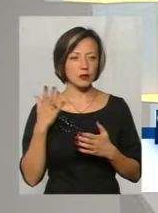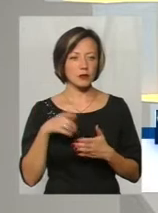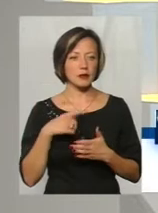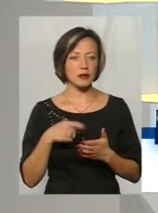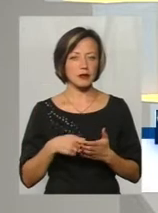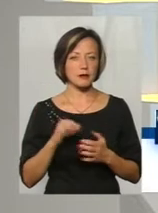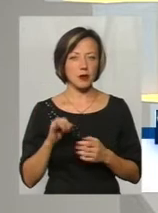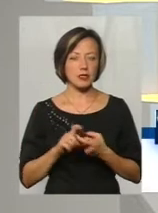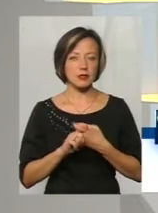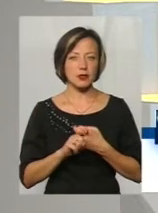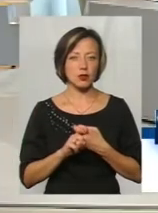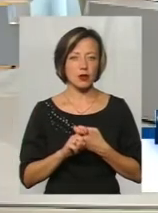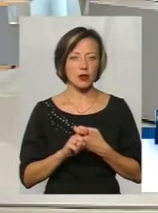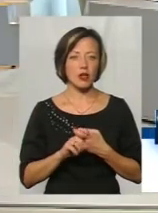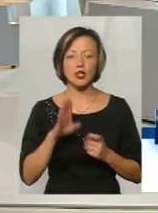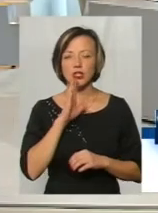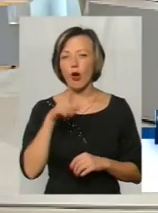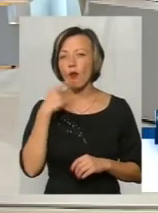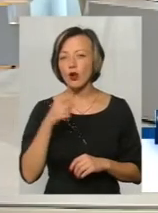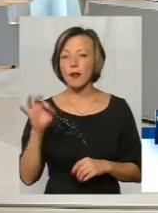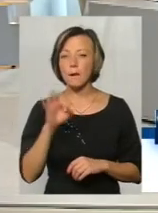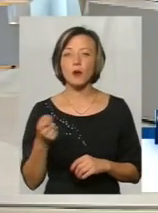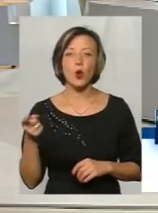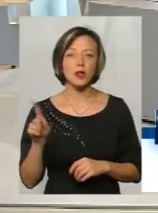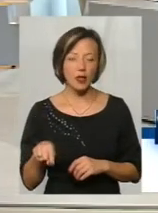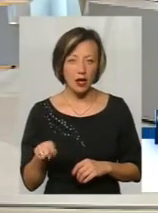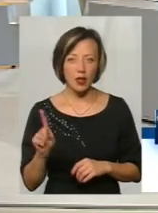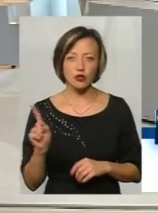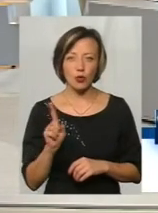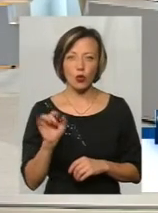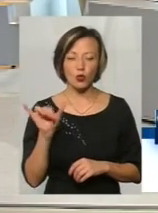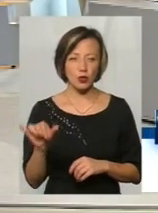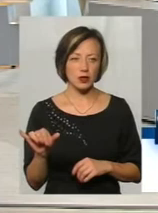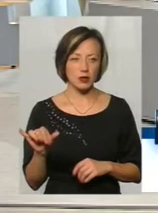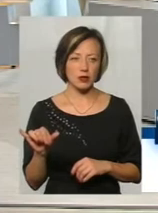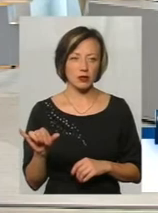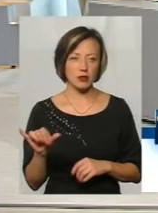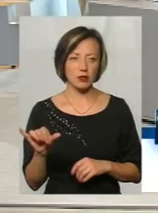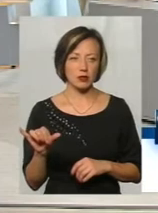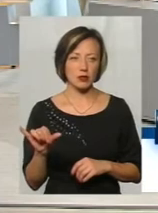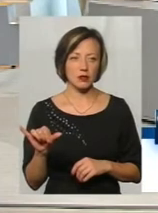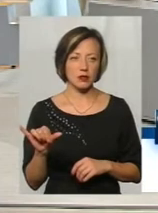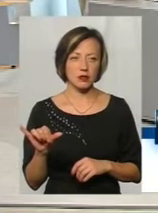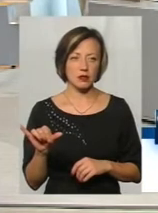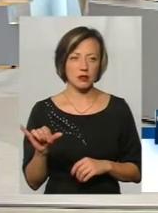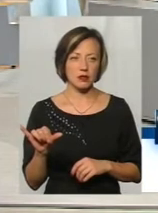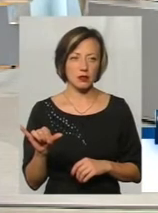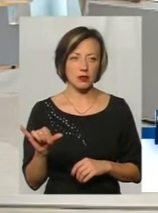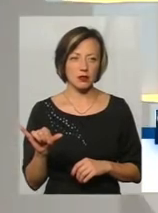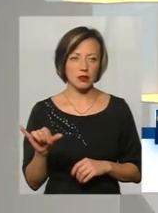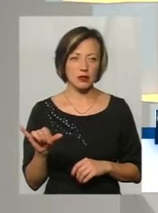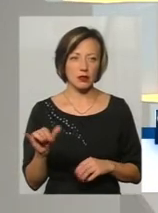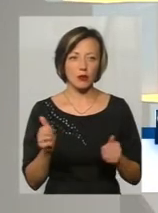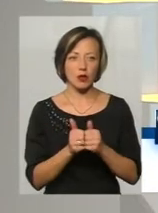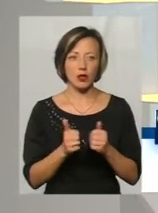трошки зв'язок, але говорила жінка про те, що в них, я так зрозуміла, хтось, хто там